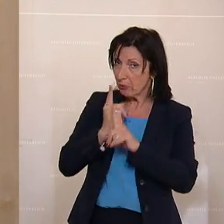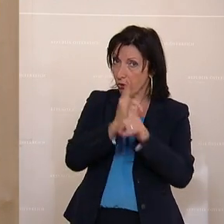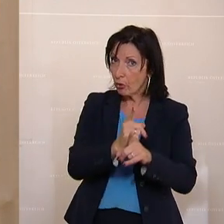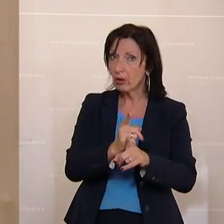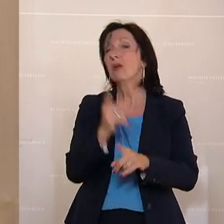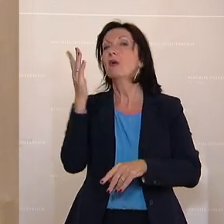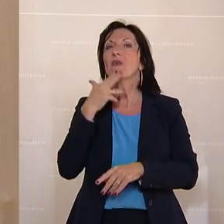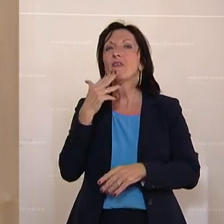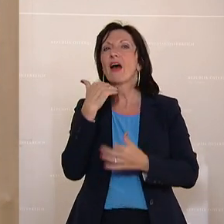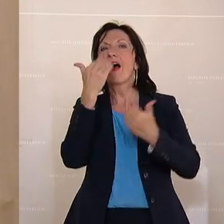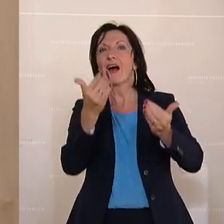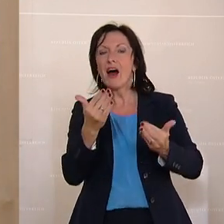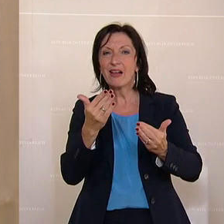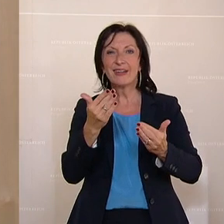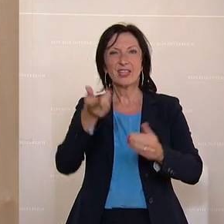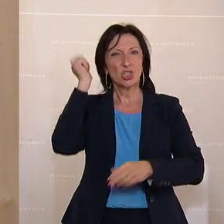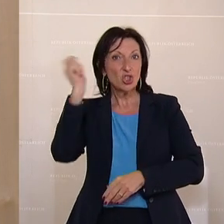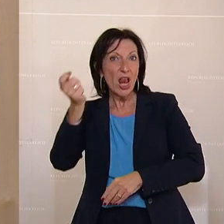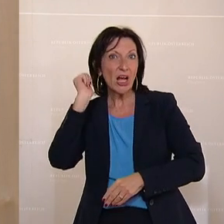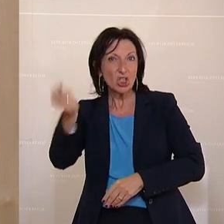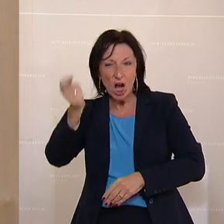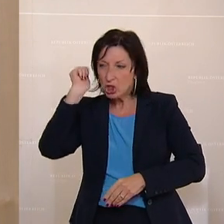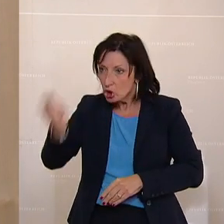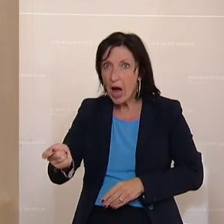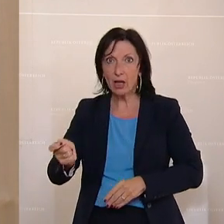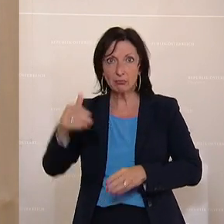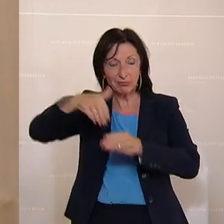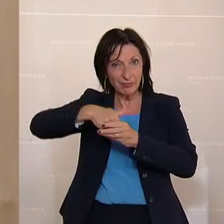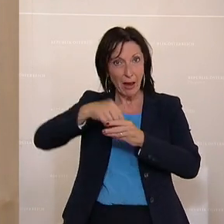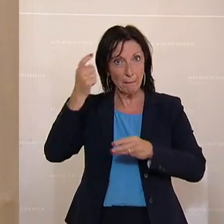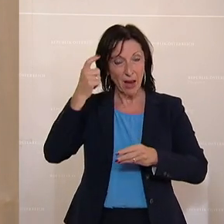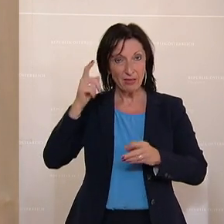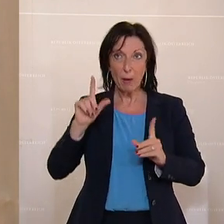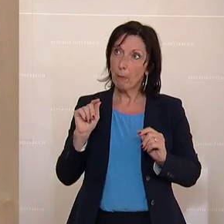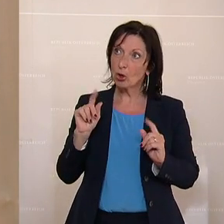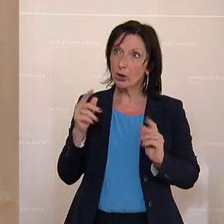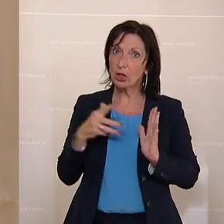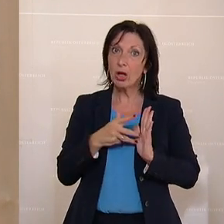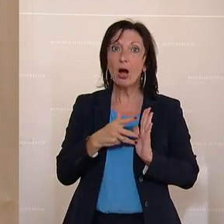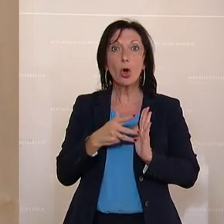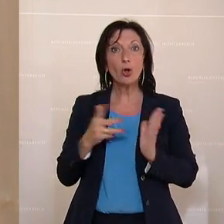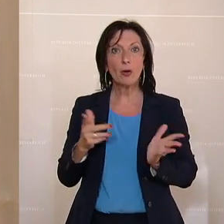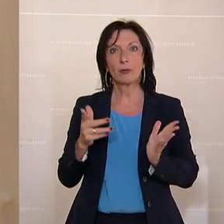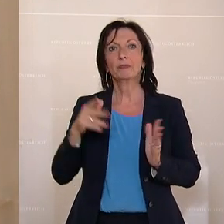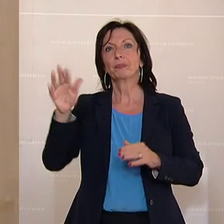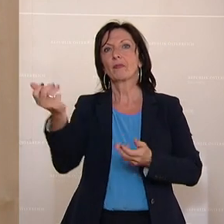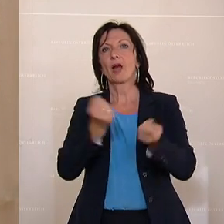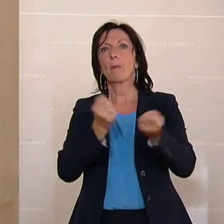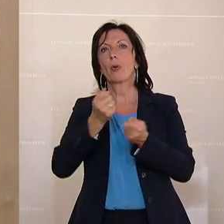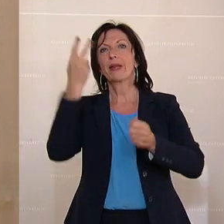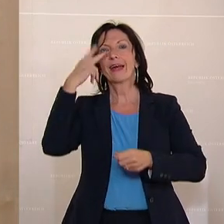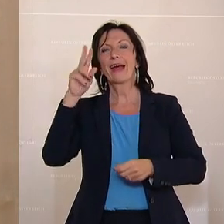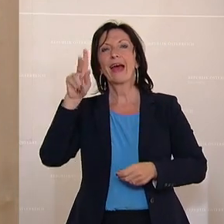zeugen Schlägertrupps von Kontrolle? Nein, die Politik von Herrn Kurz brachte und die des Herrn Innenministers